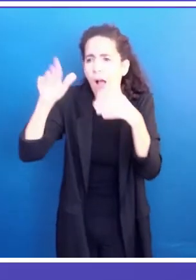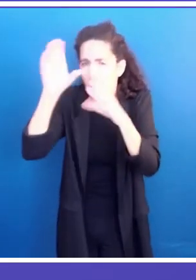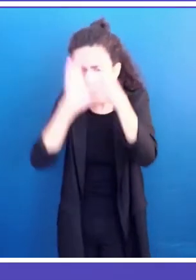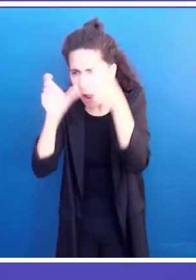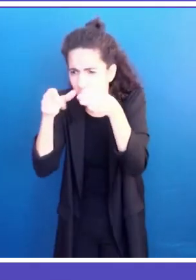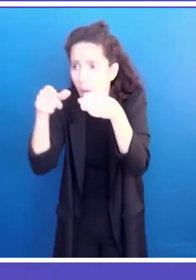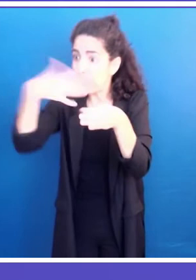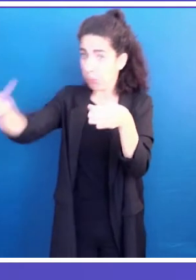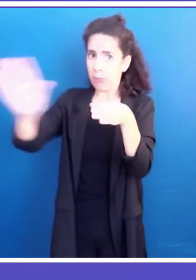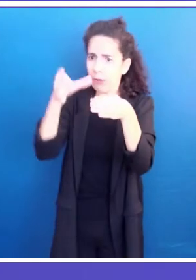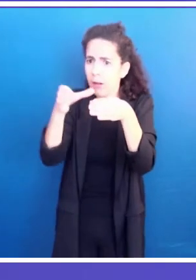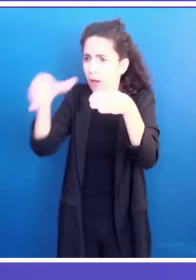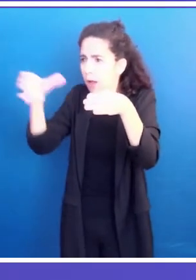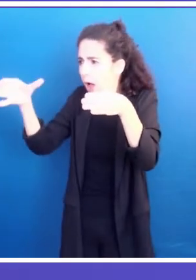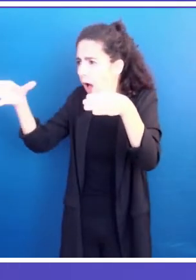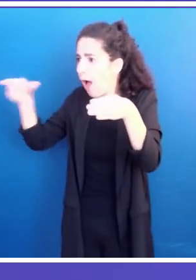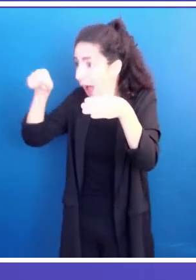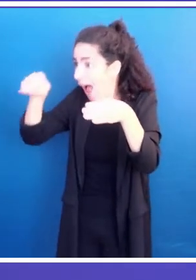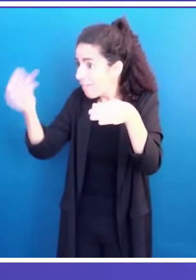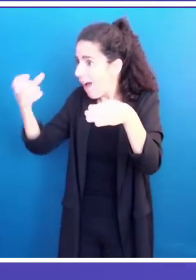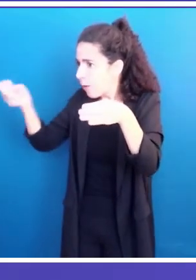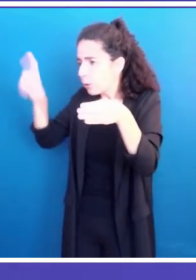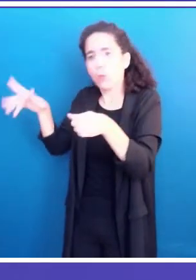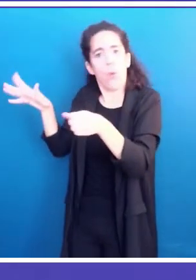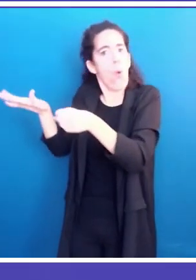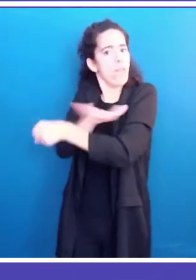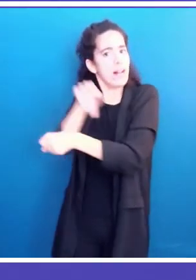الخبرات في نطاق أوسع،